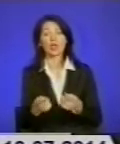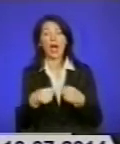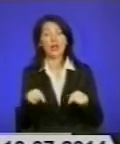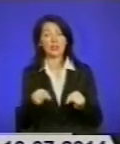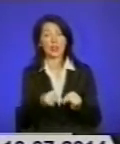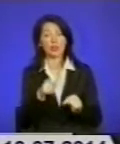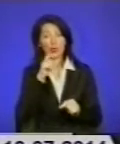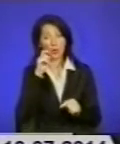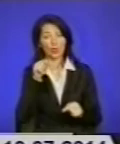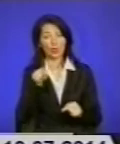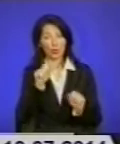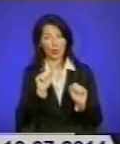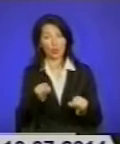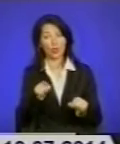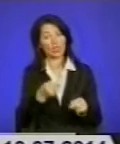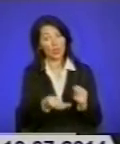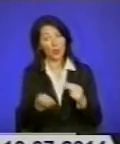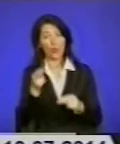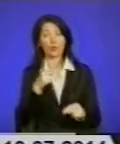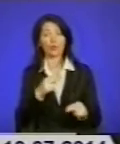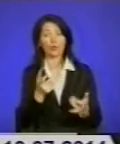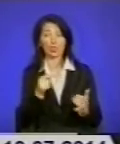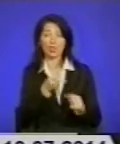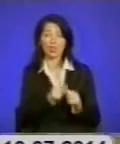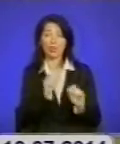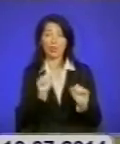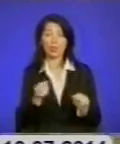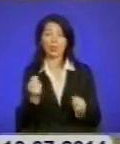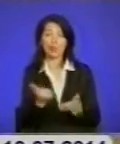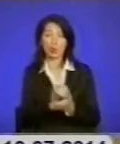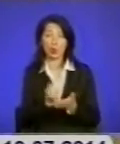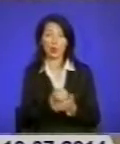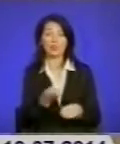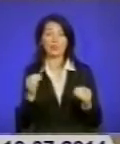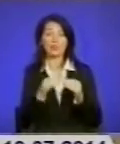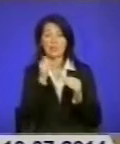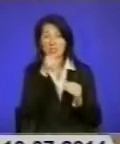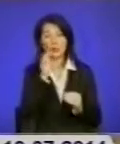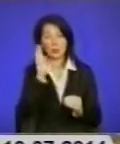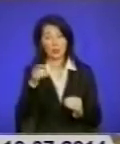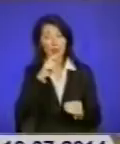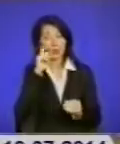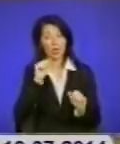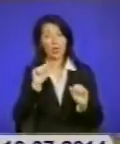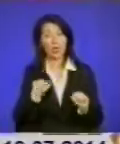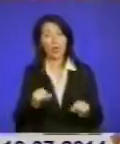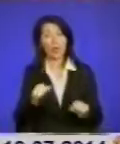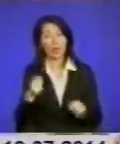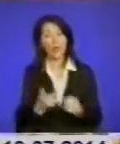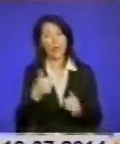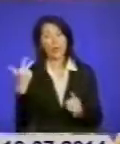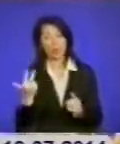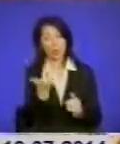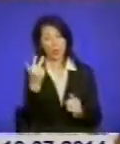тут можна їх і повернути, і ще на цьому можна заробити. В 10-річній перспективі Україна може потроїти виробництво